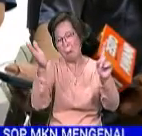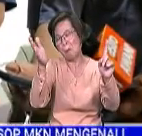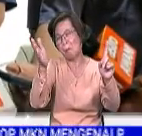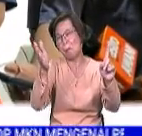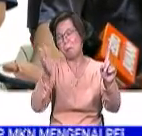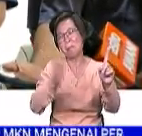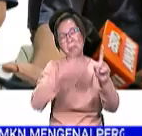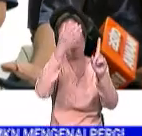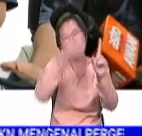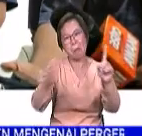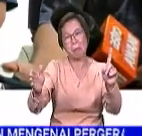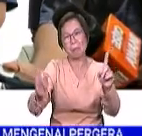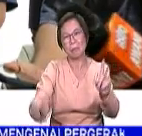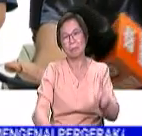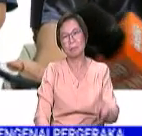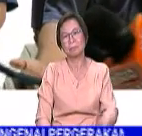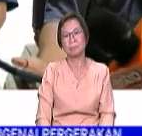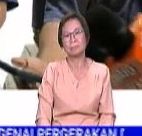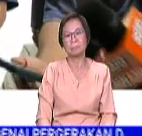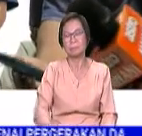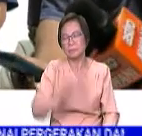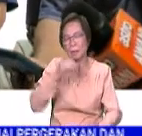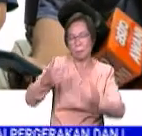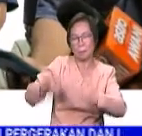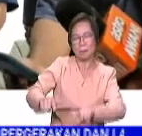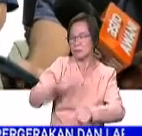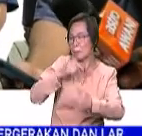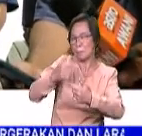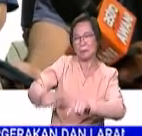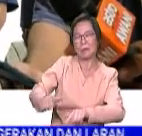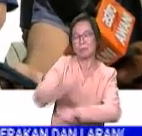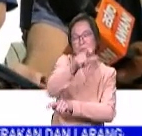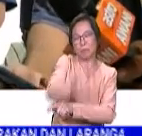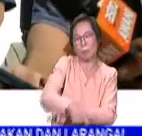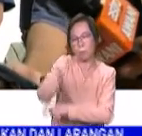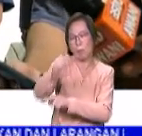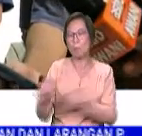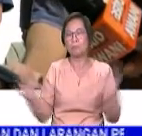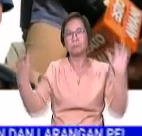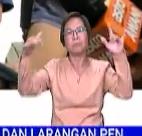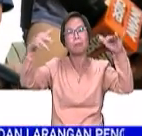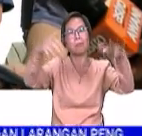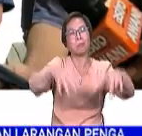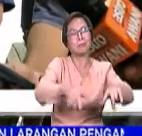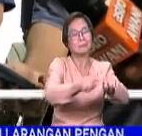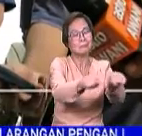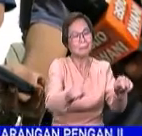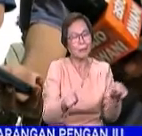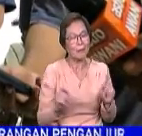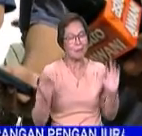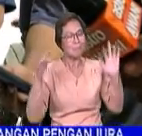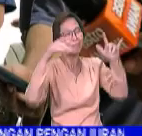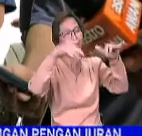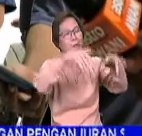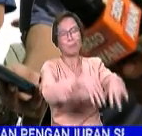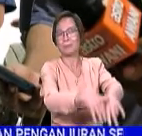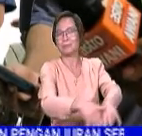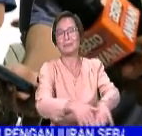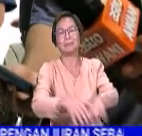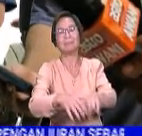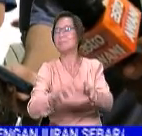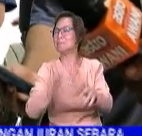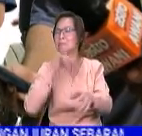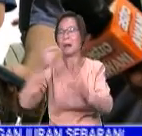perintah kawalan pergerakannya itu tidak dibenarkan mana-mana orang untuk berhimpun dimana-mana tempat mana-mana promise mana-mana